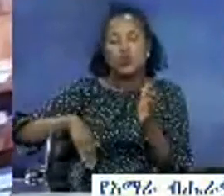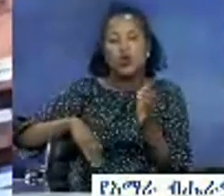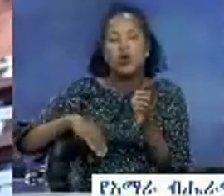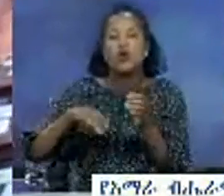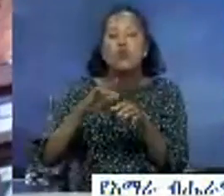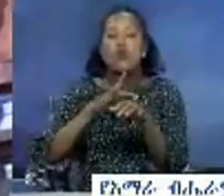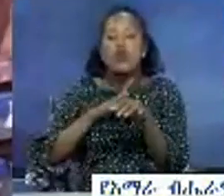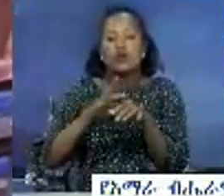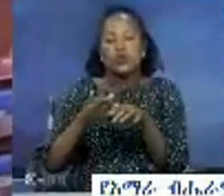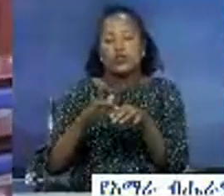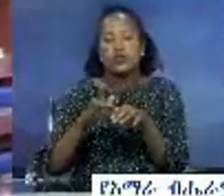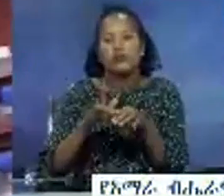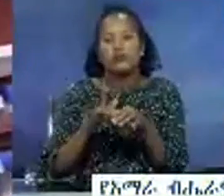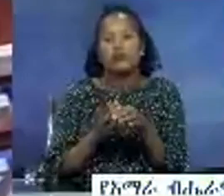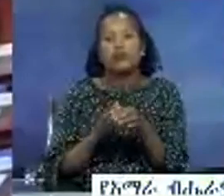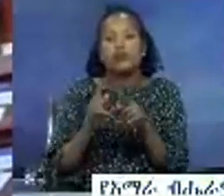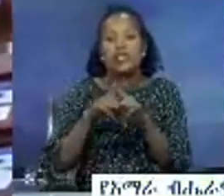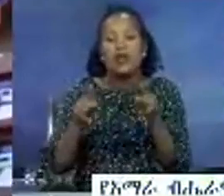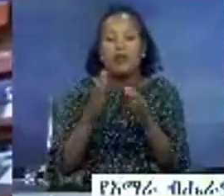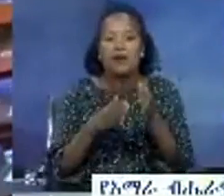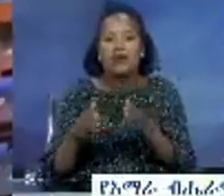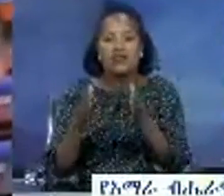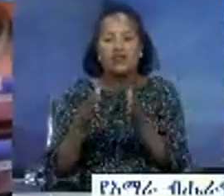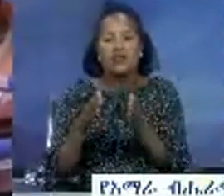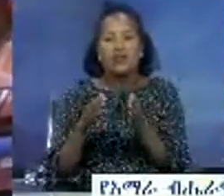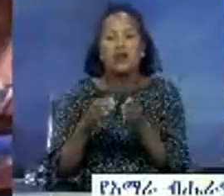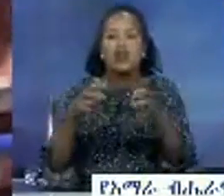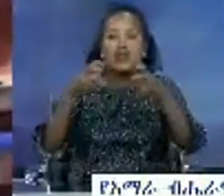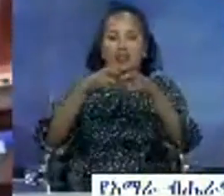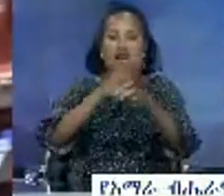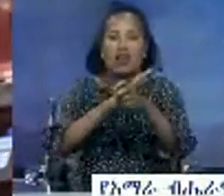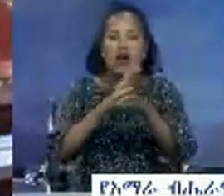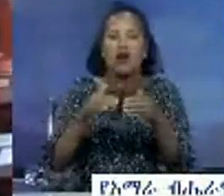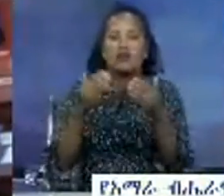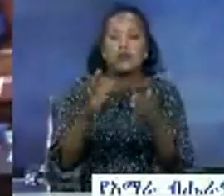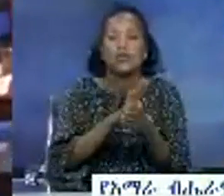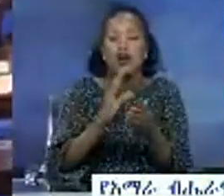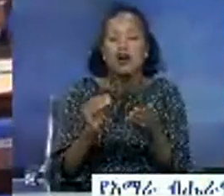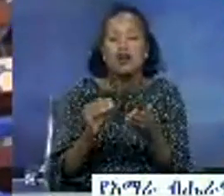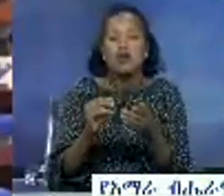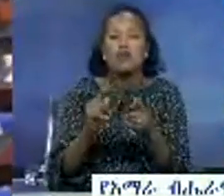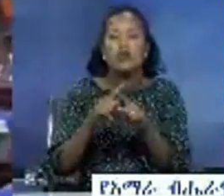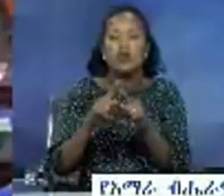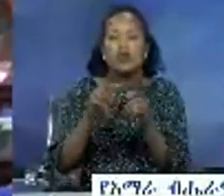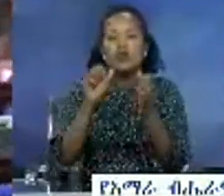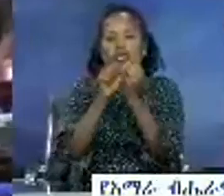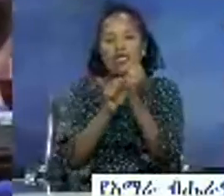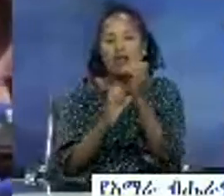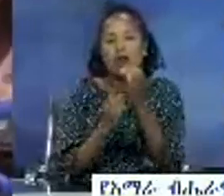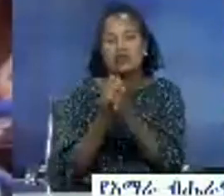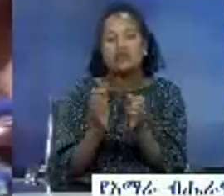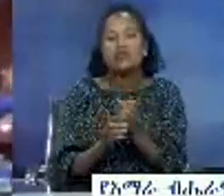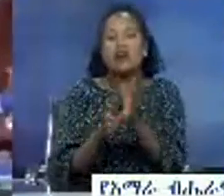ጉድለቶች በተለይም በመንገድ፣ በኤሌክትሪክ ኃይል አቅርቦትና በሌሎችም የመሰረተ ልማት አውታሮች